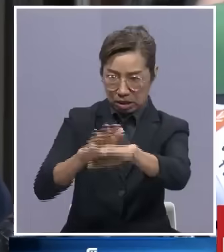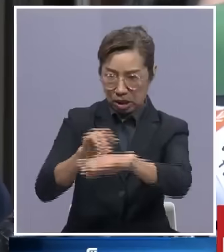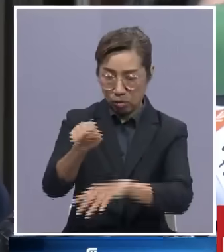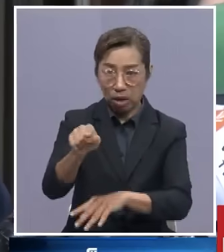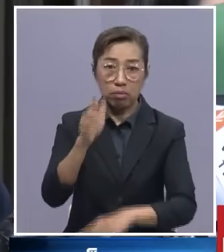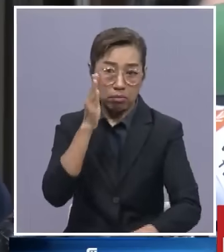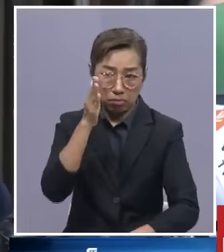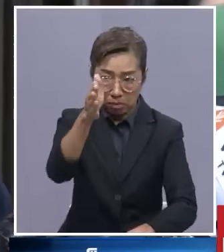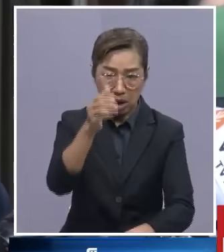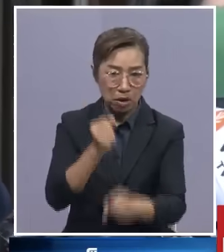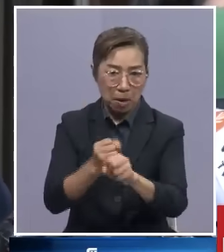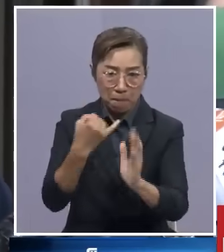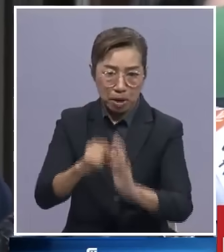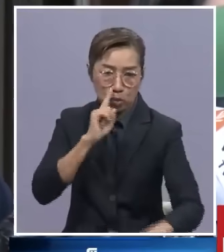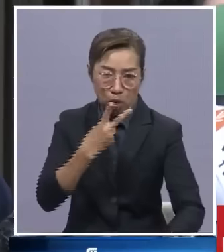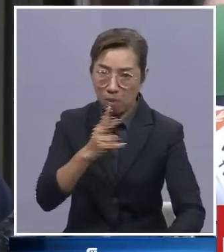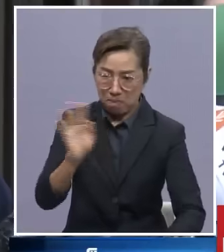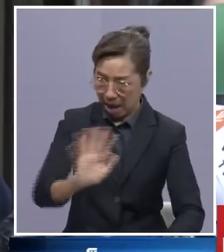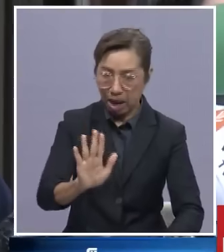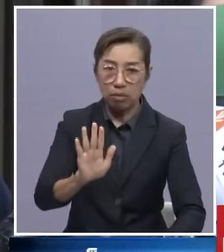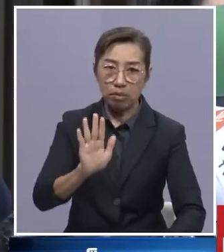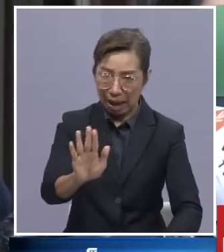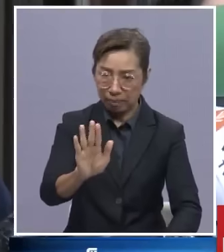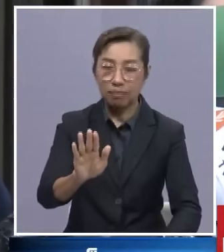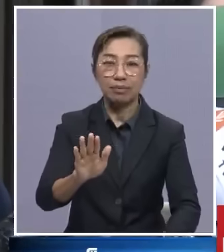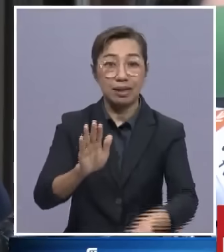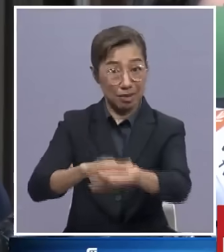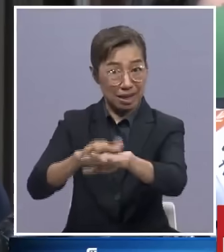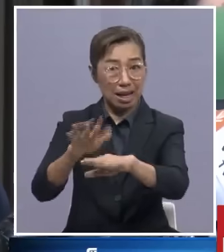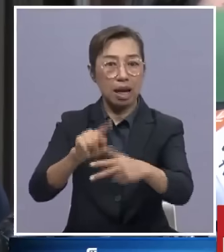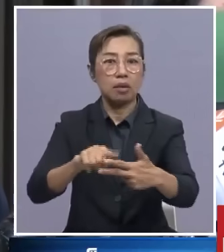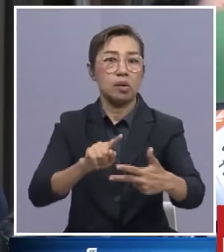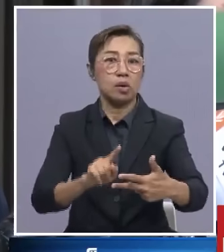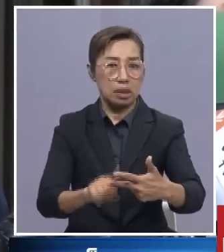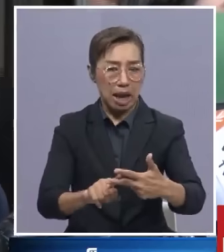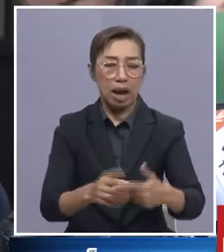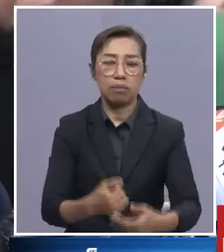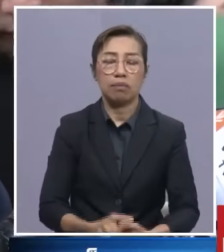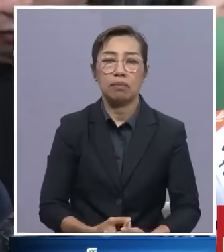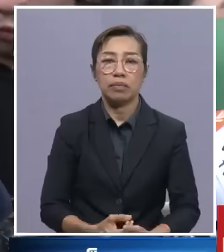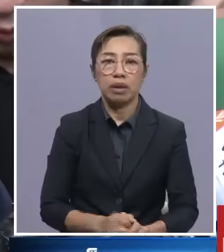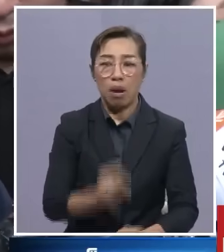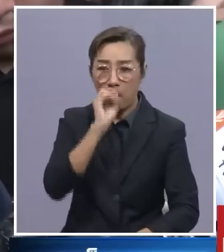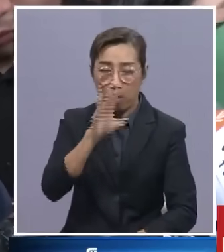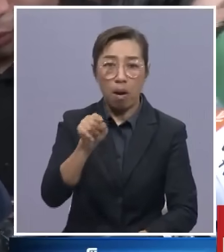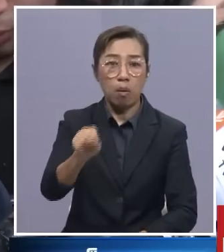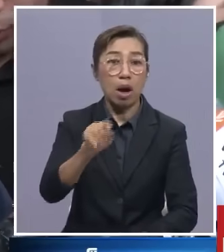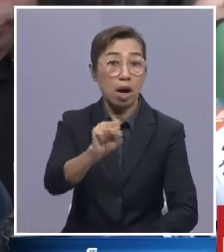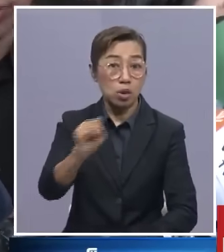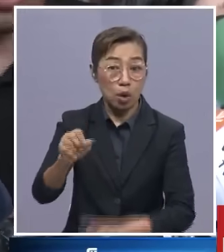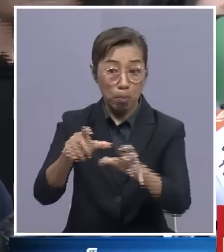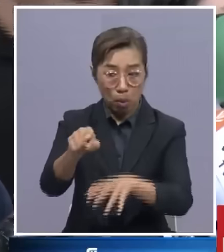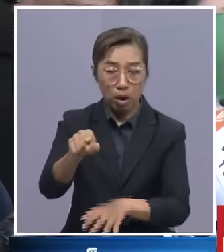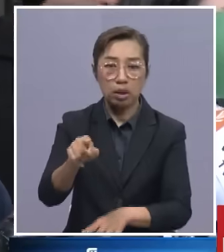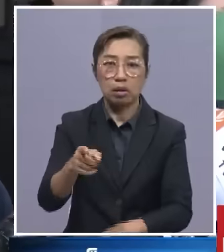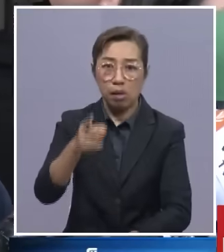ไม่กระทำผิดซ้ำอีกนะครับแล้วก็นอกจากนั้นก็ยังกำหนดให้เอ่อคุณ